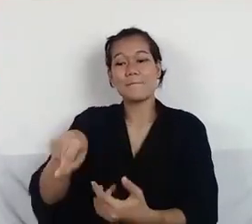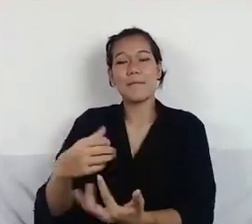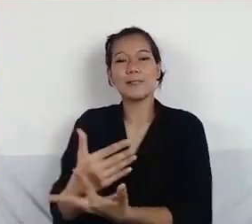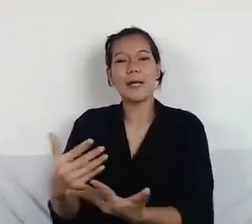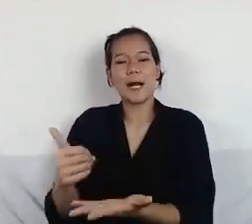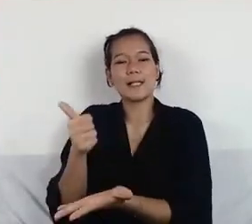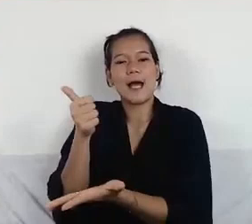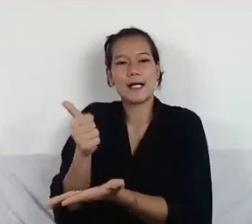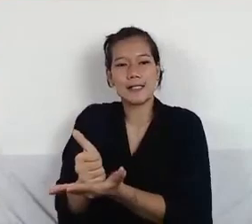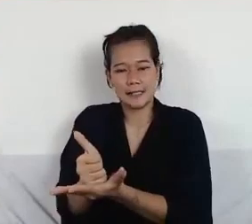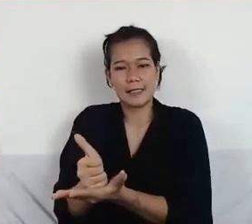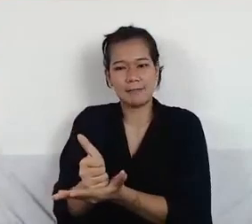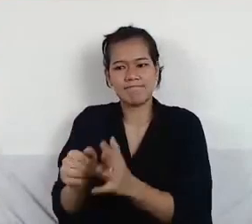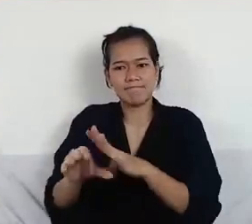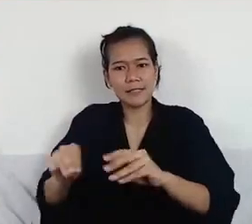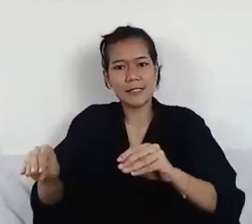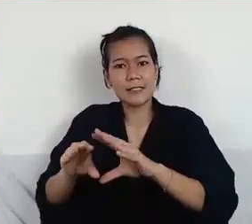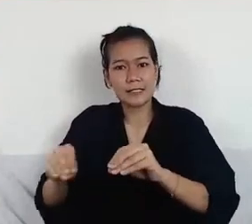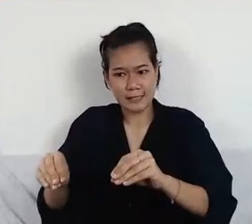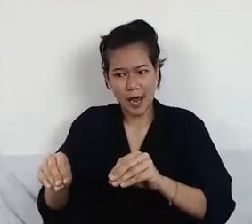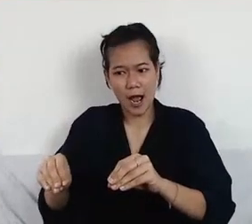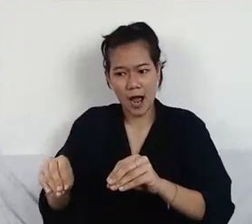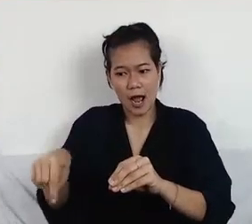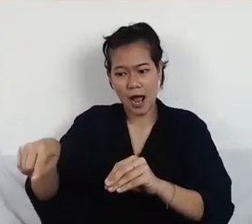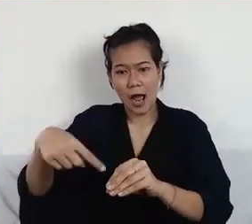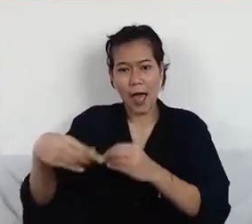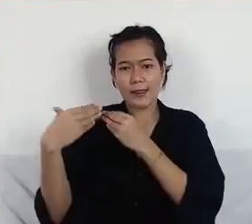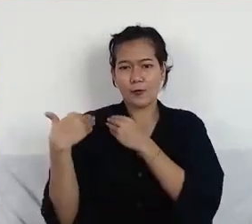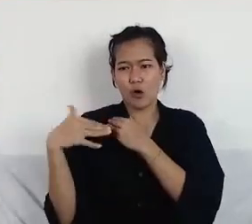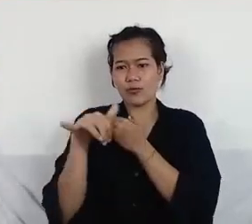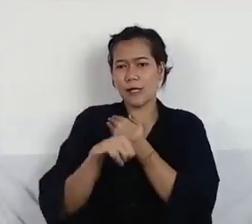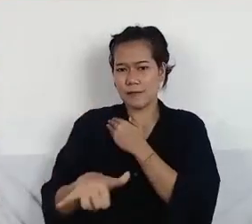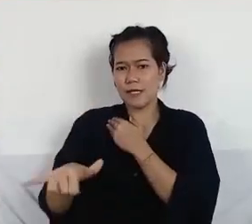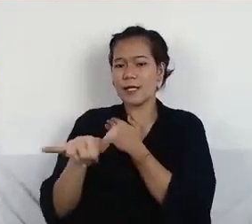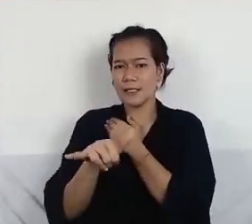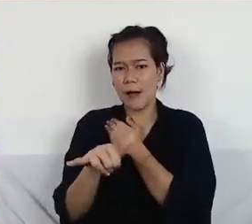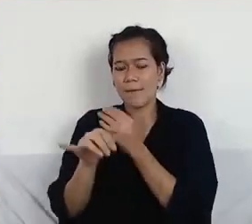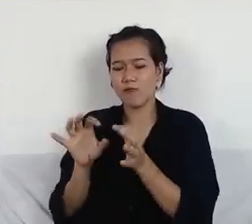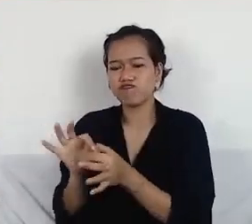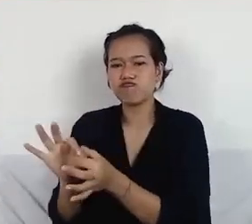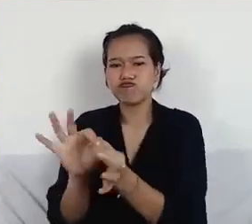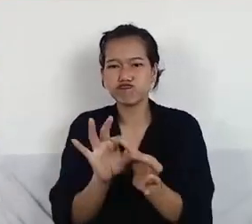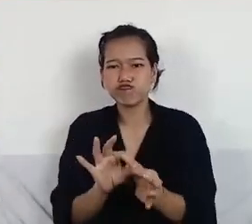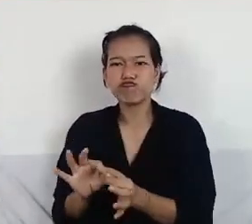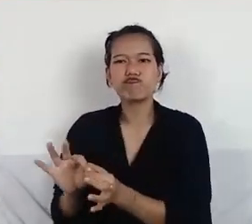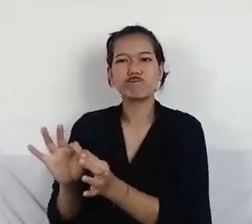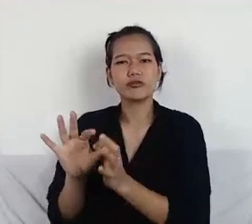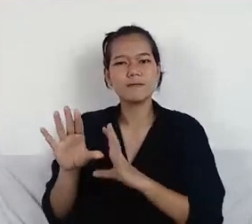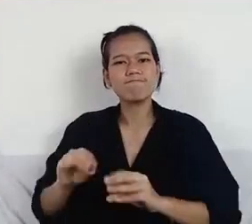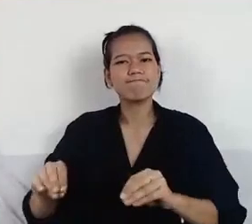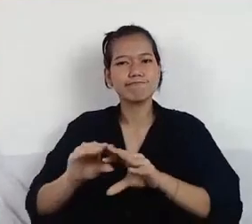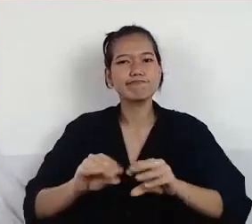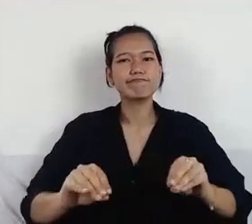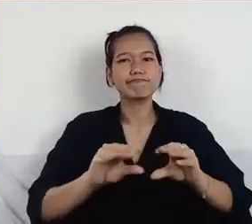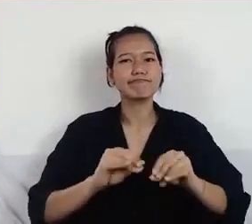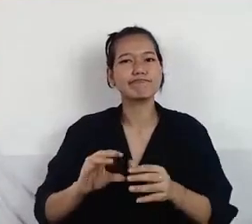bagaimana mengerjakan pekerjaan yang menjadi tanggung jawab mereka secara